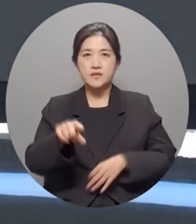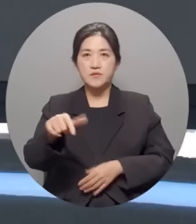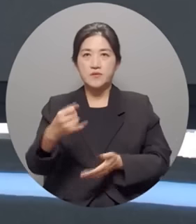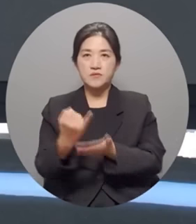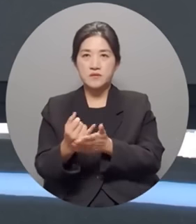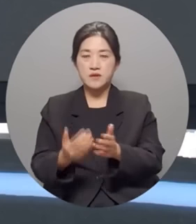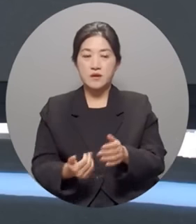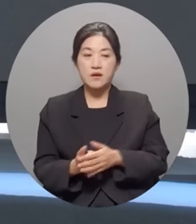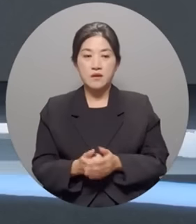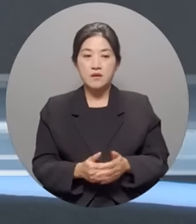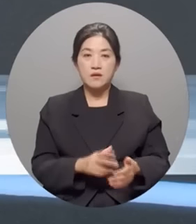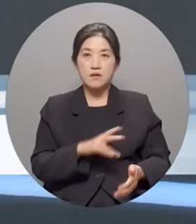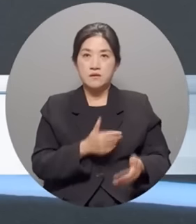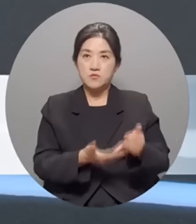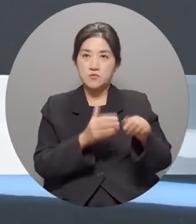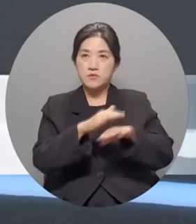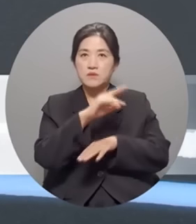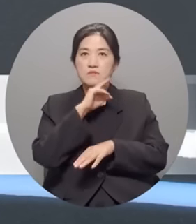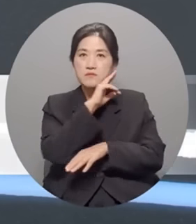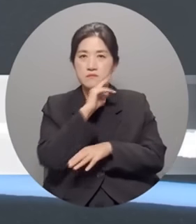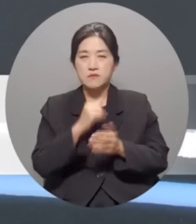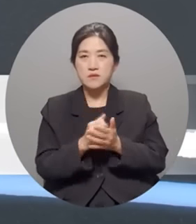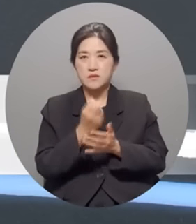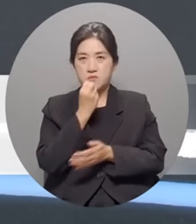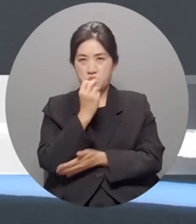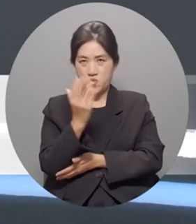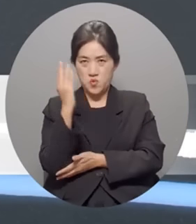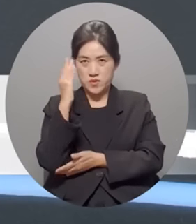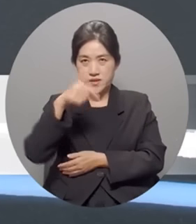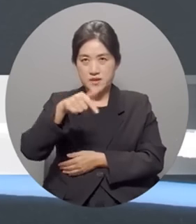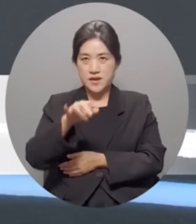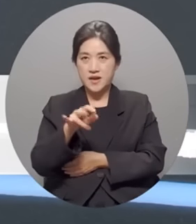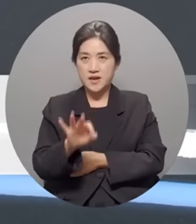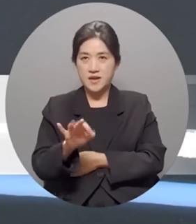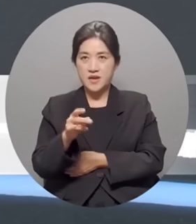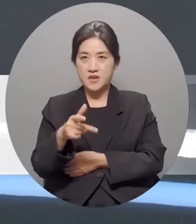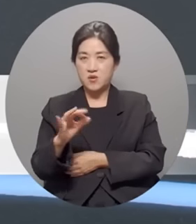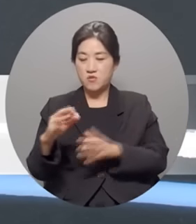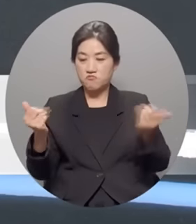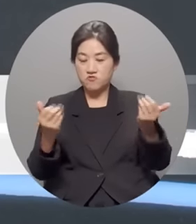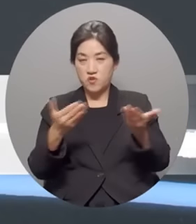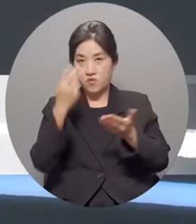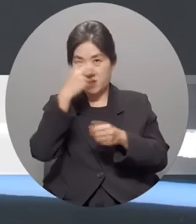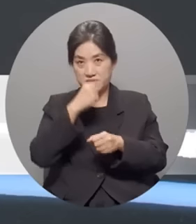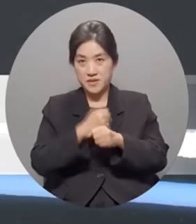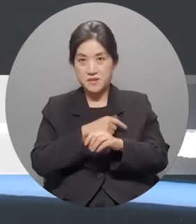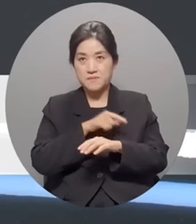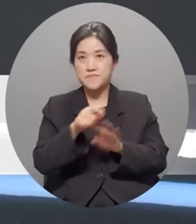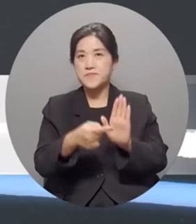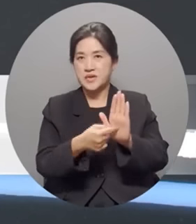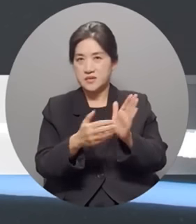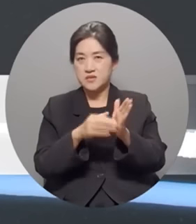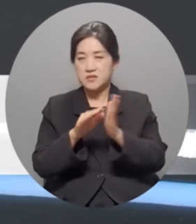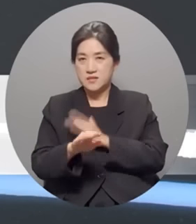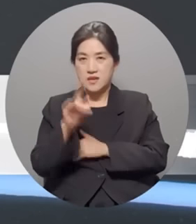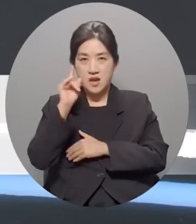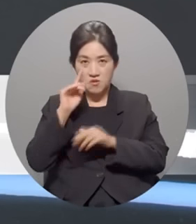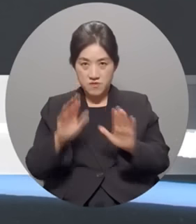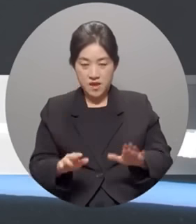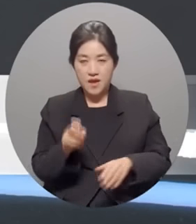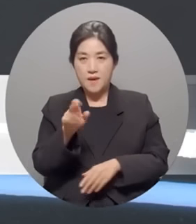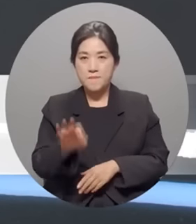공천개입 의혹의 핵폭 강혜경 씨가 국감장에 나온지 하루만에 태균 씨가 김건희 여사와 나눈 텔레그램